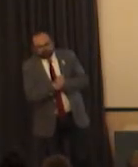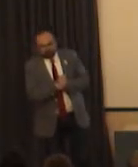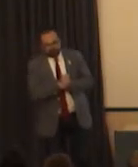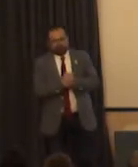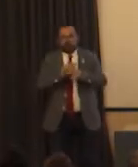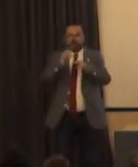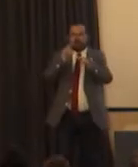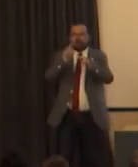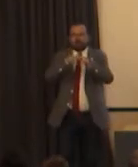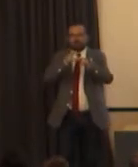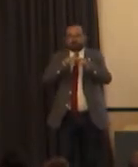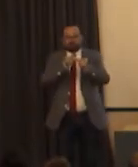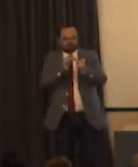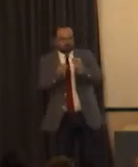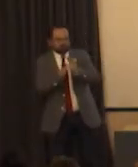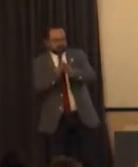Bona tarda.